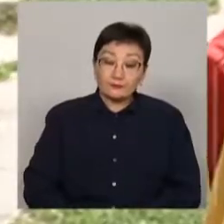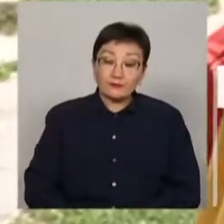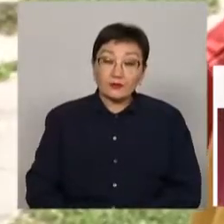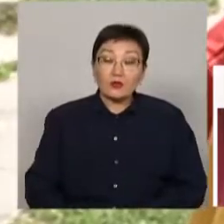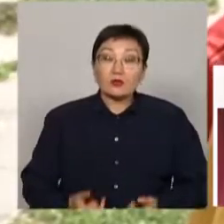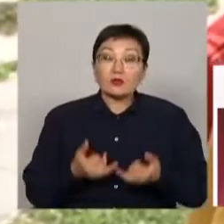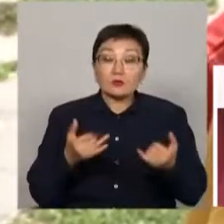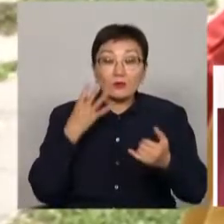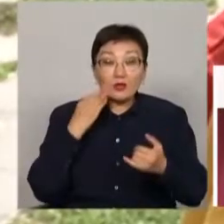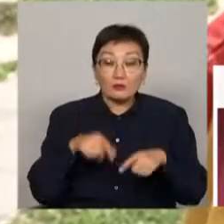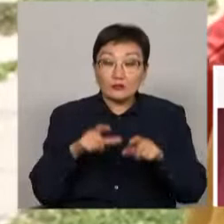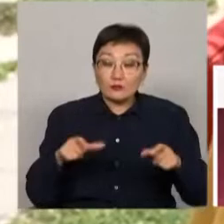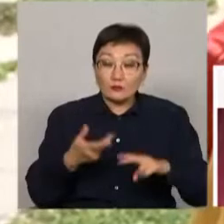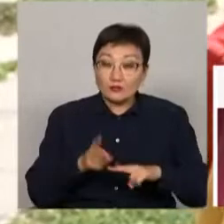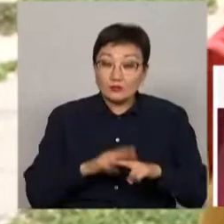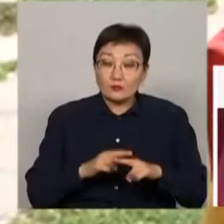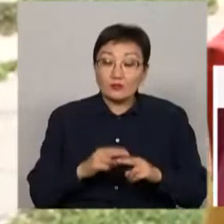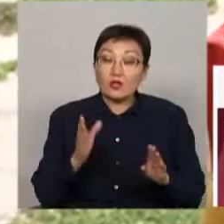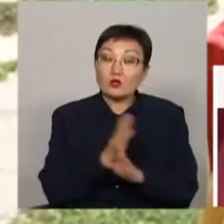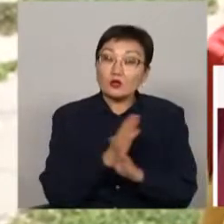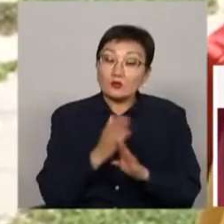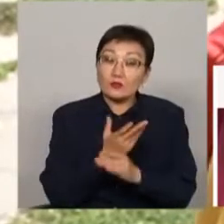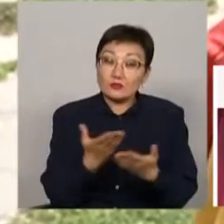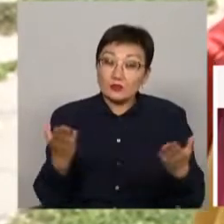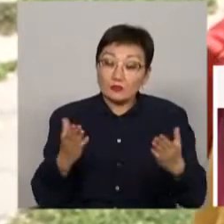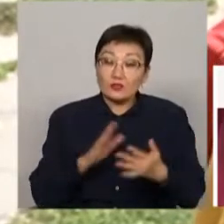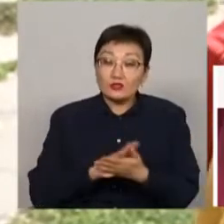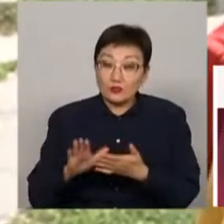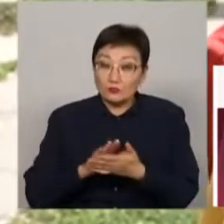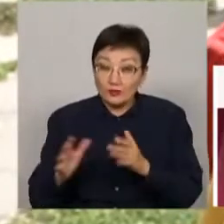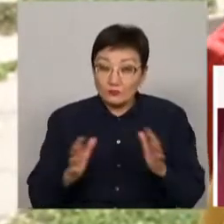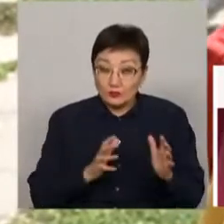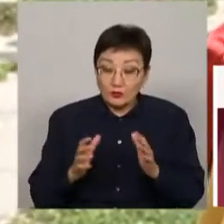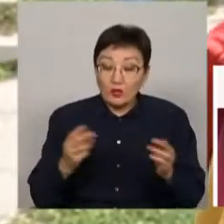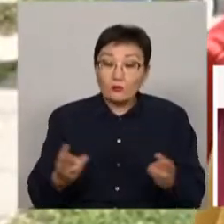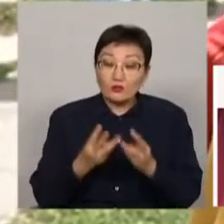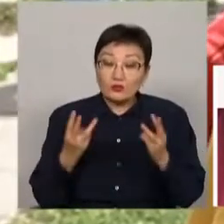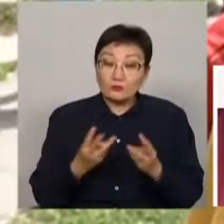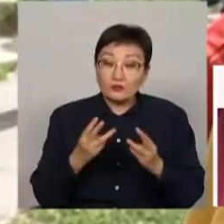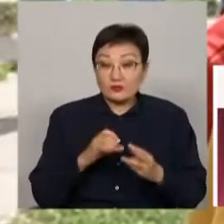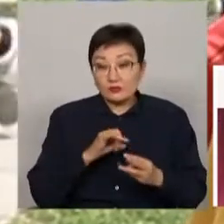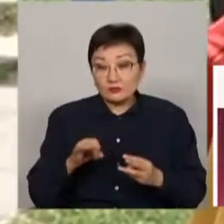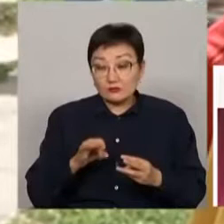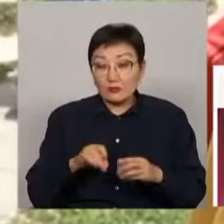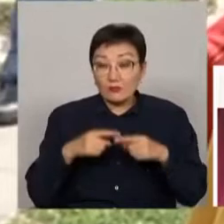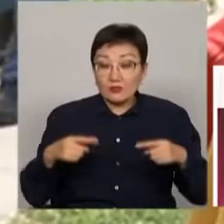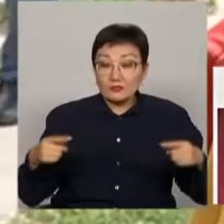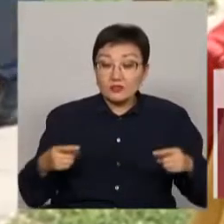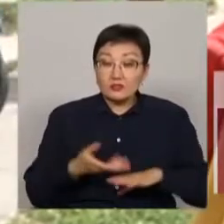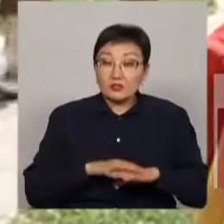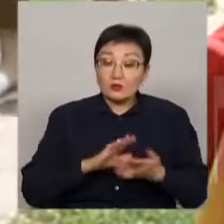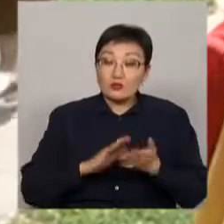Құрметті алматылықтар, осы қоршаған ортамызды таза ұстайық, өрттердің және тағы да басқа